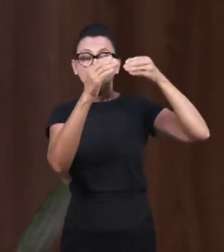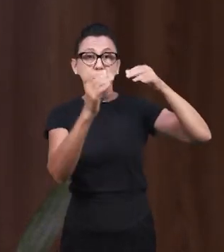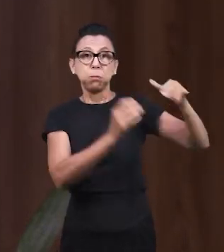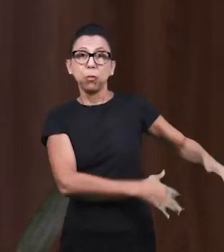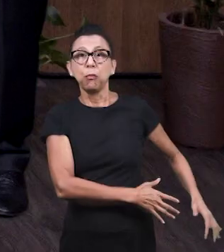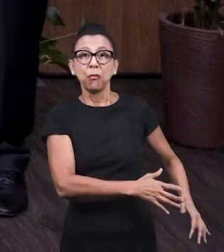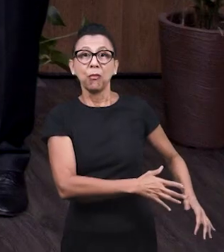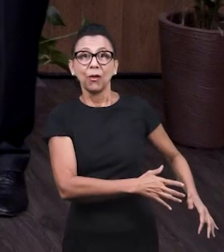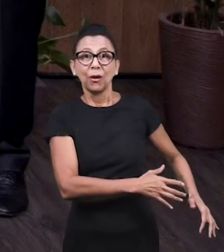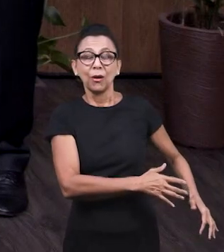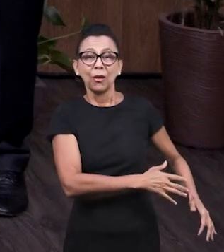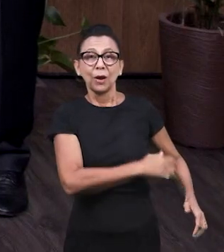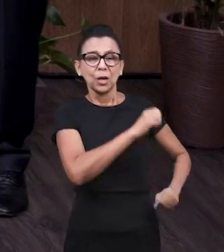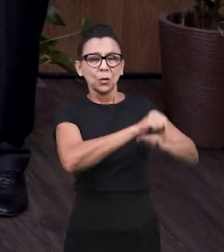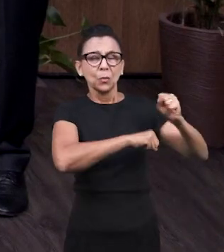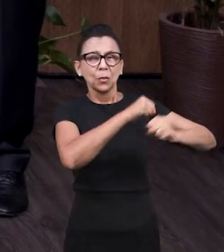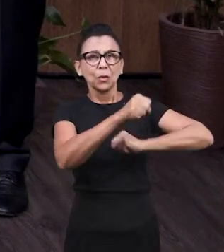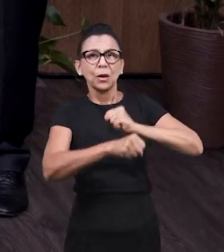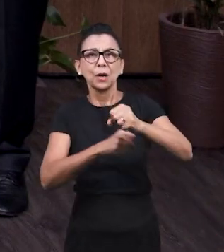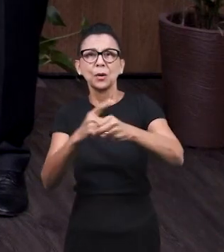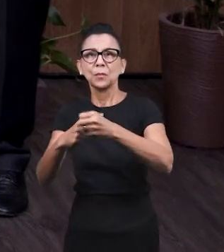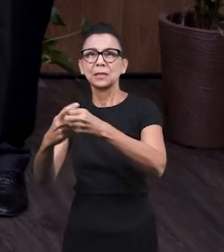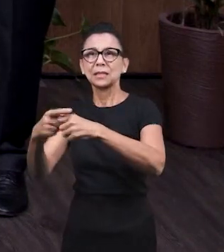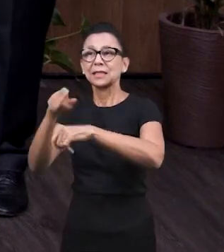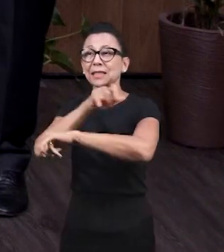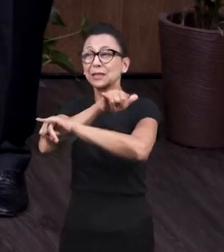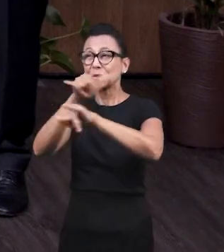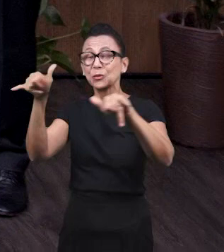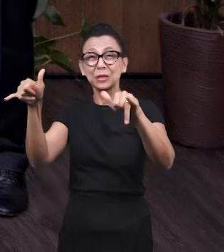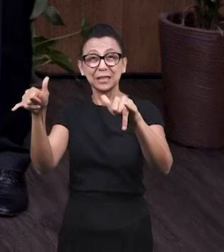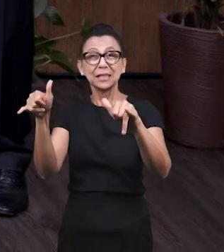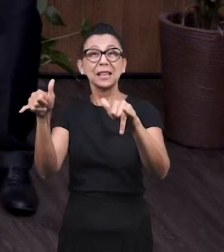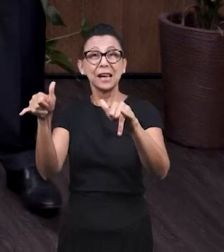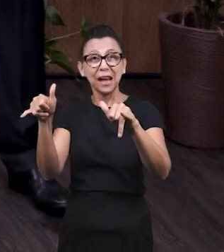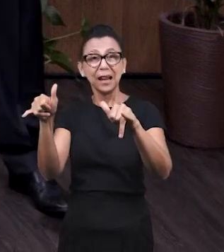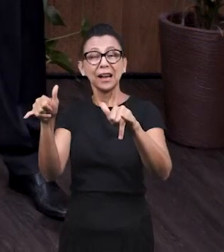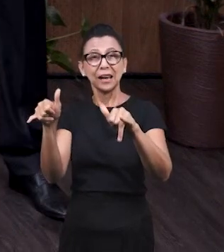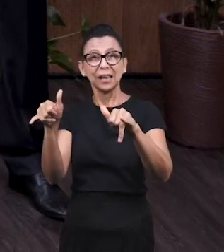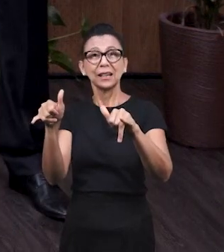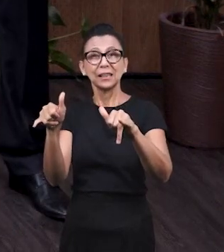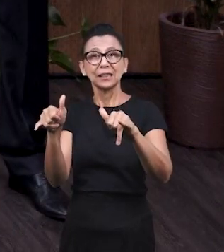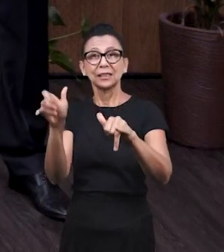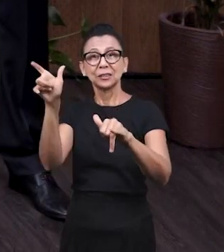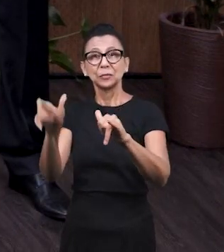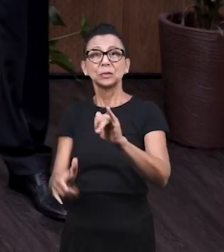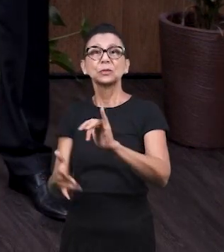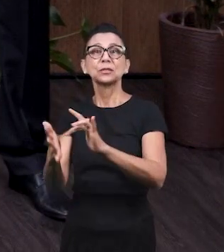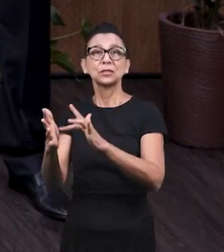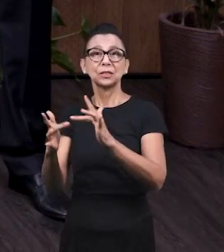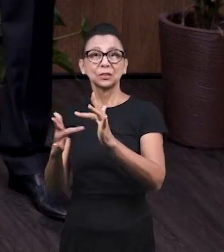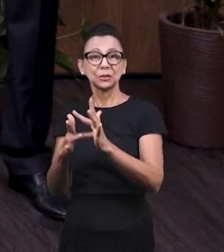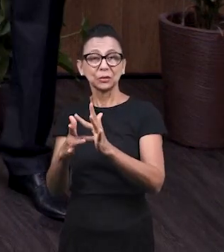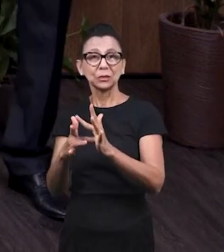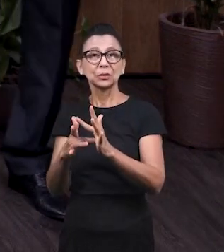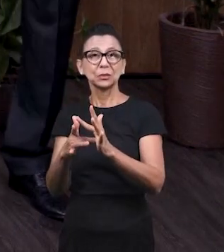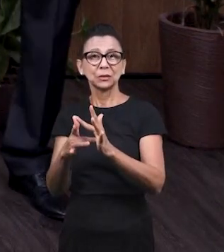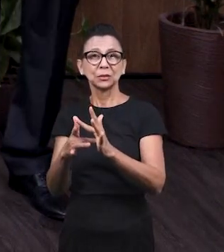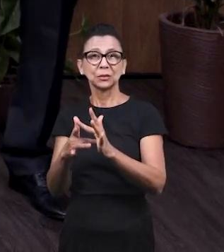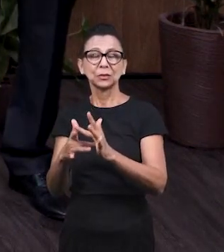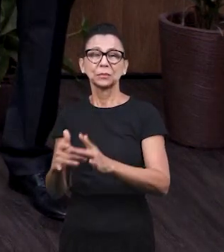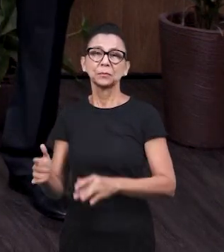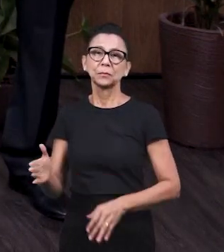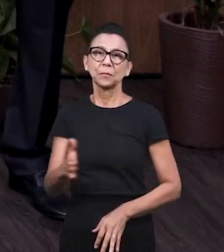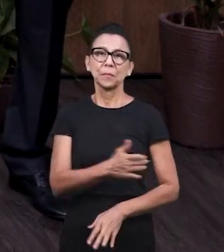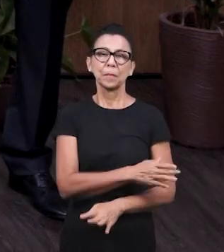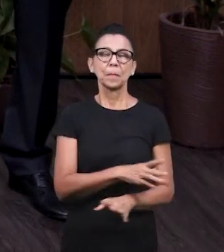le village, annoncer la rencontre qu'elle avait eue. Tel comme on voit dans le message envoyé par